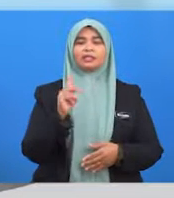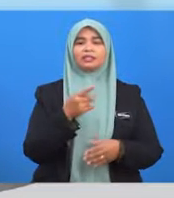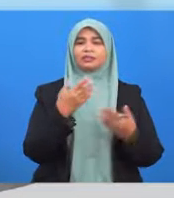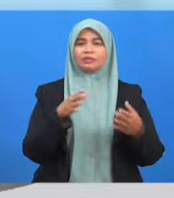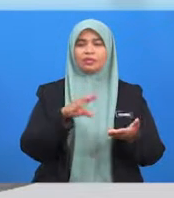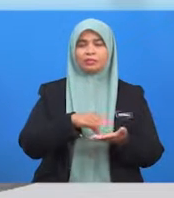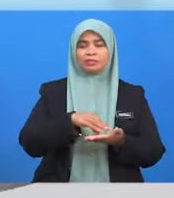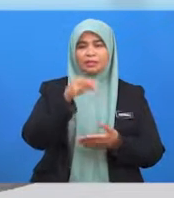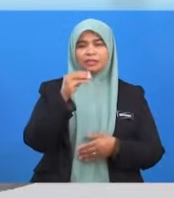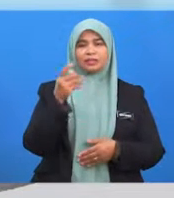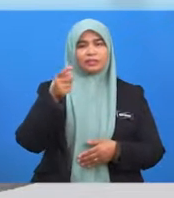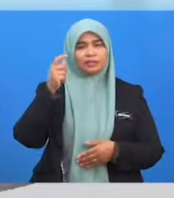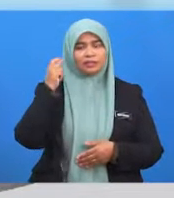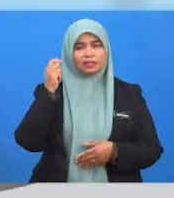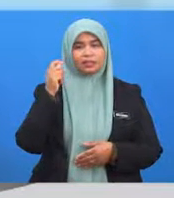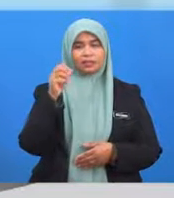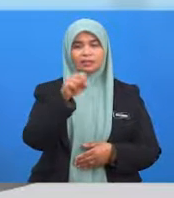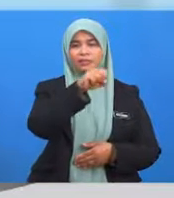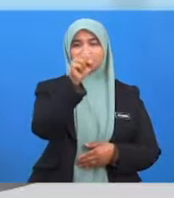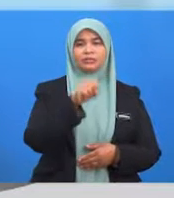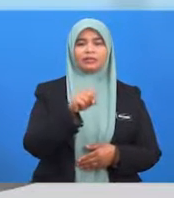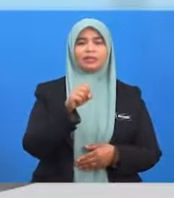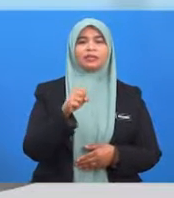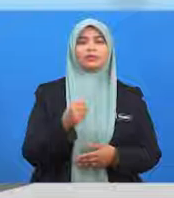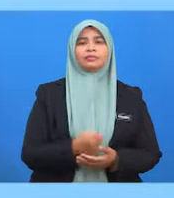tadi. Soalannya adalah,